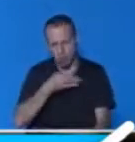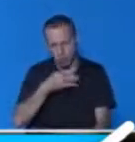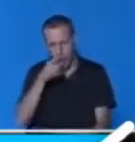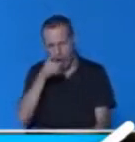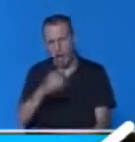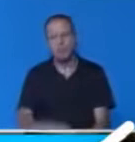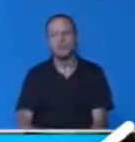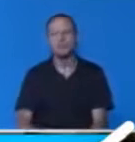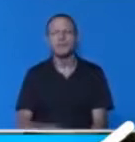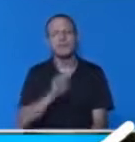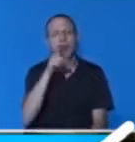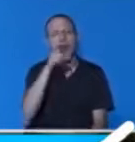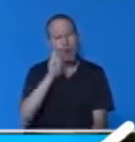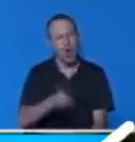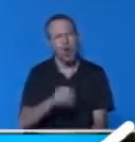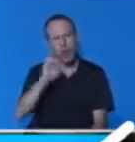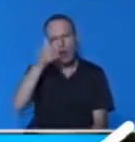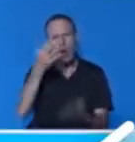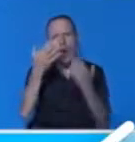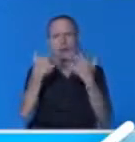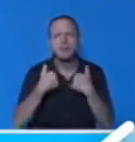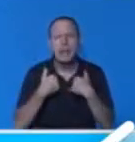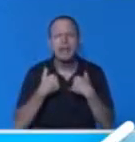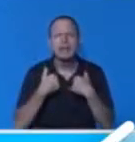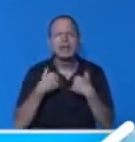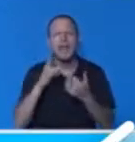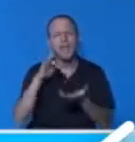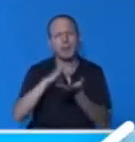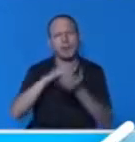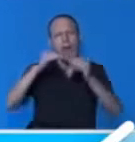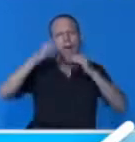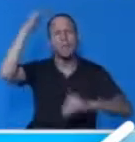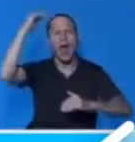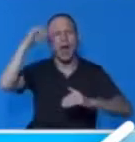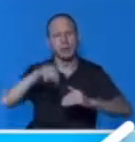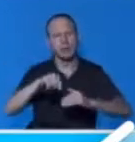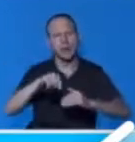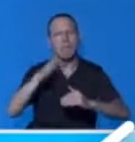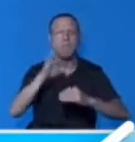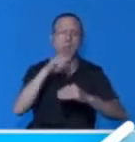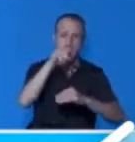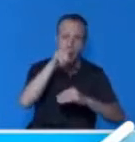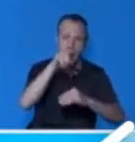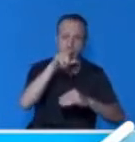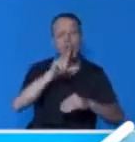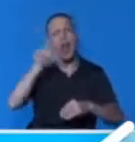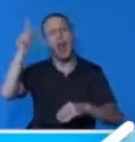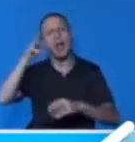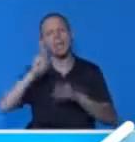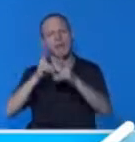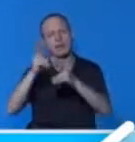אלייך היא, האם תוכלי קודם כל להסביר לי איפה נמצא הפער הזה בינך לבינם? ודבר שני,